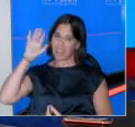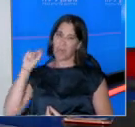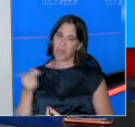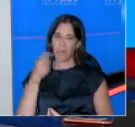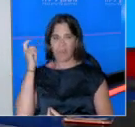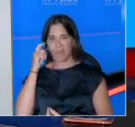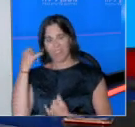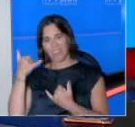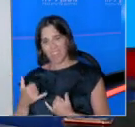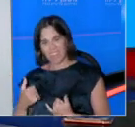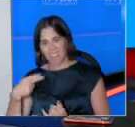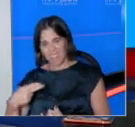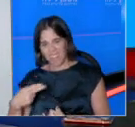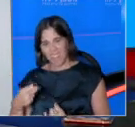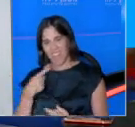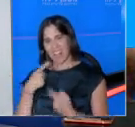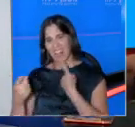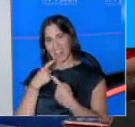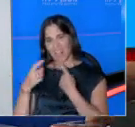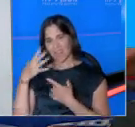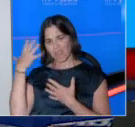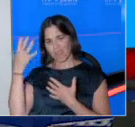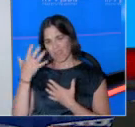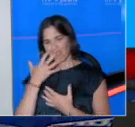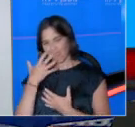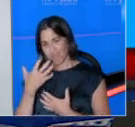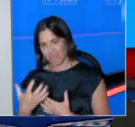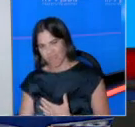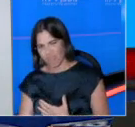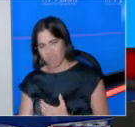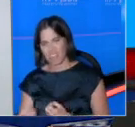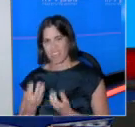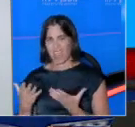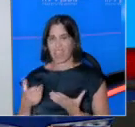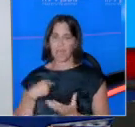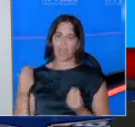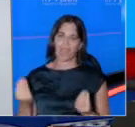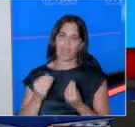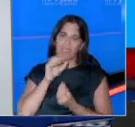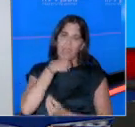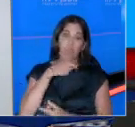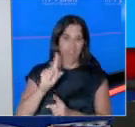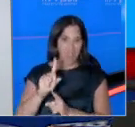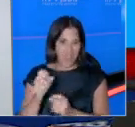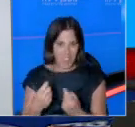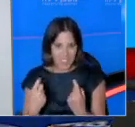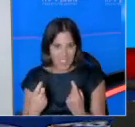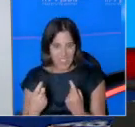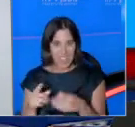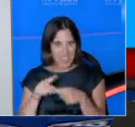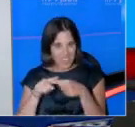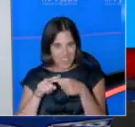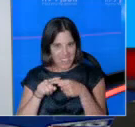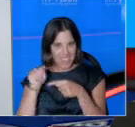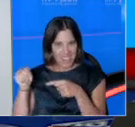בטח עכשיו, אני ויהודה התחילו לבלבל לנו את המוח, לאכול לנו את הראש על דברים, אבל זה לא מה שהולך לקרות. הסימן